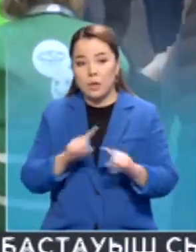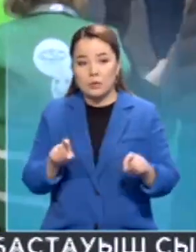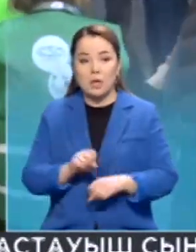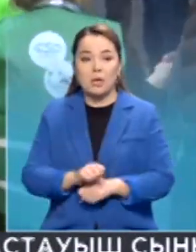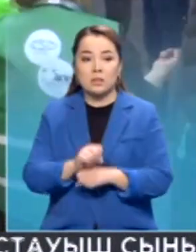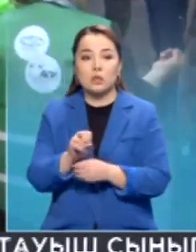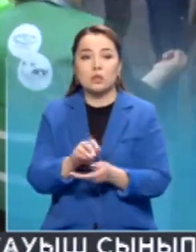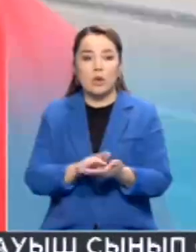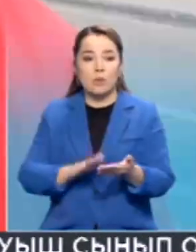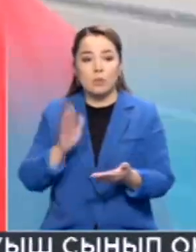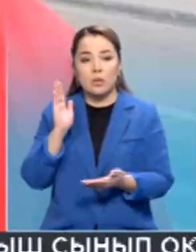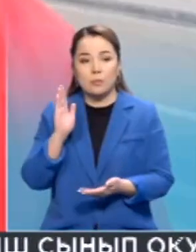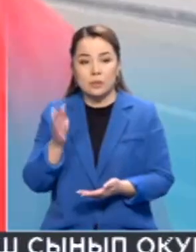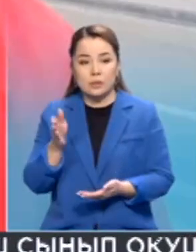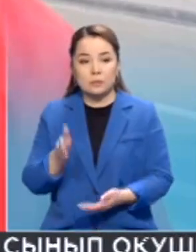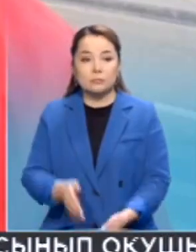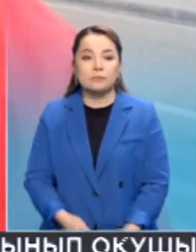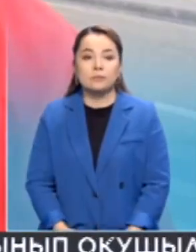ереуілді жалғастыра береміз.